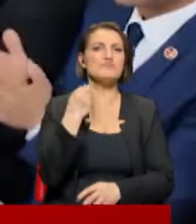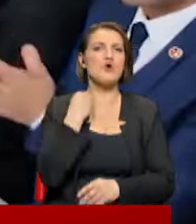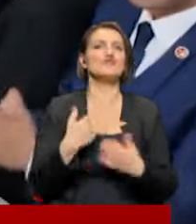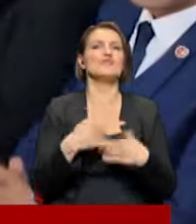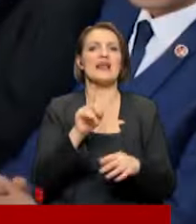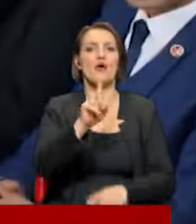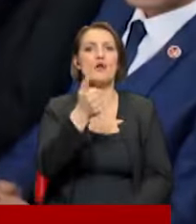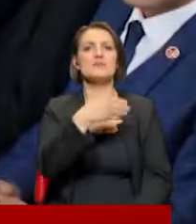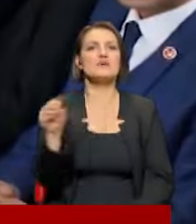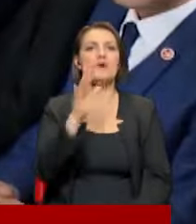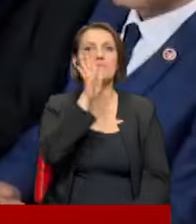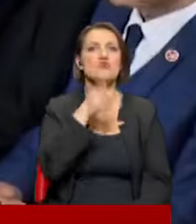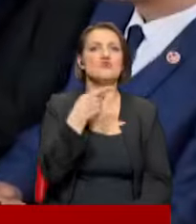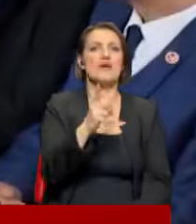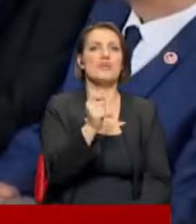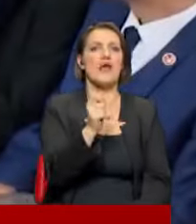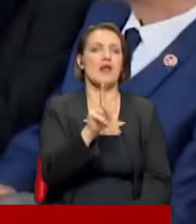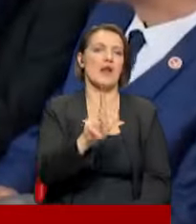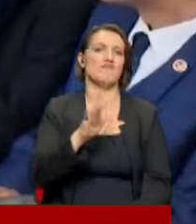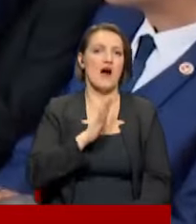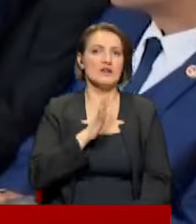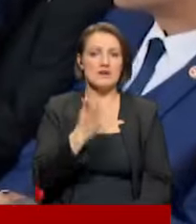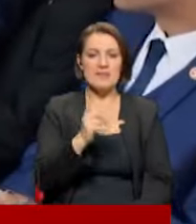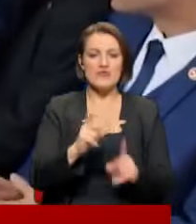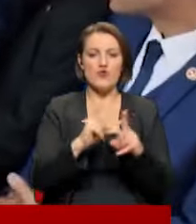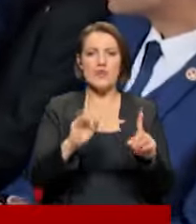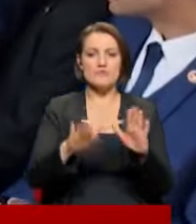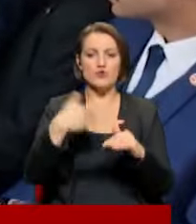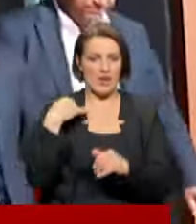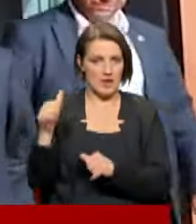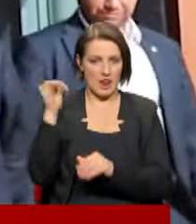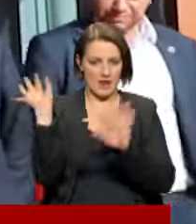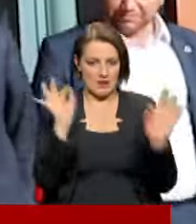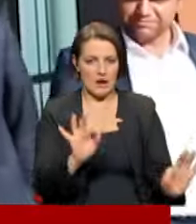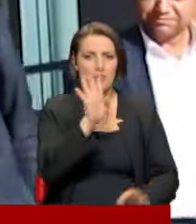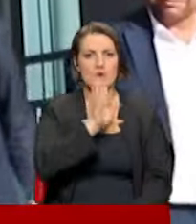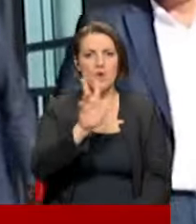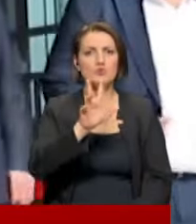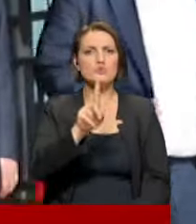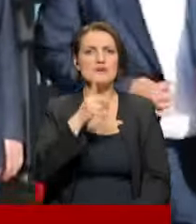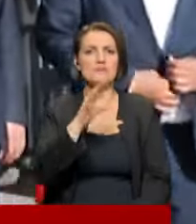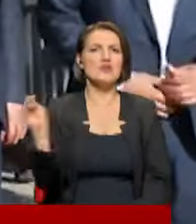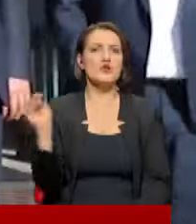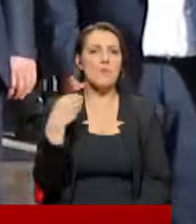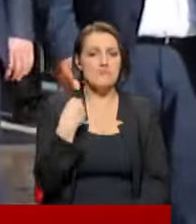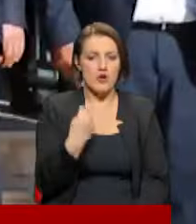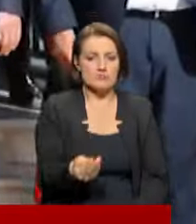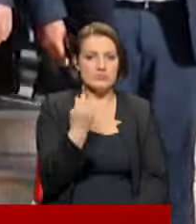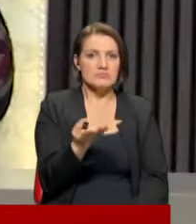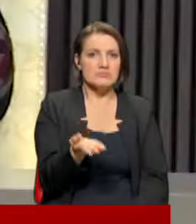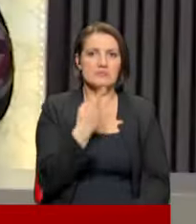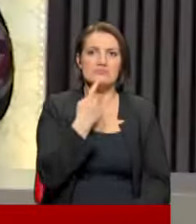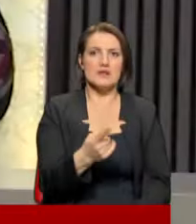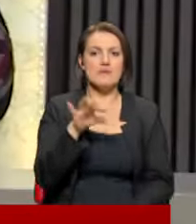değil 16 milyon 500 bin lira para vardı. Bir dönem sonra döndüğümde 431 milyon borçla karşılaştım